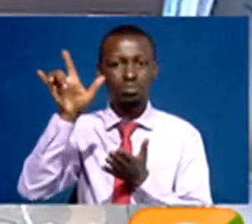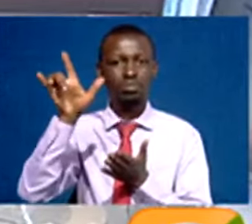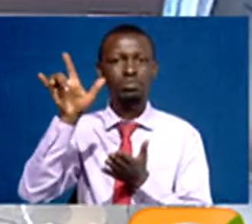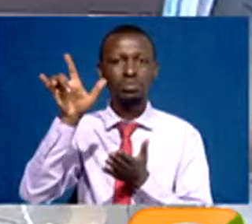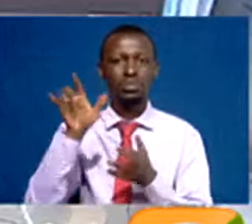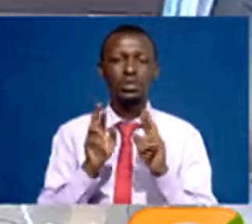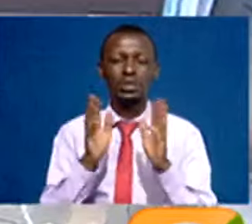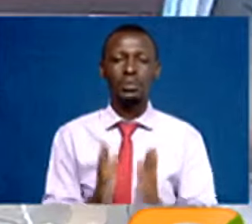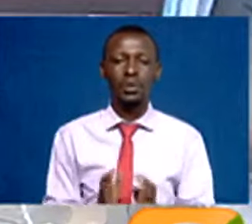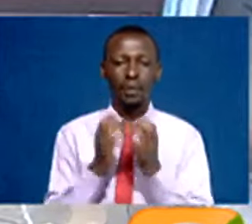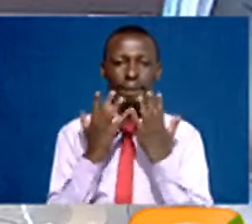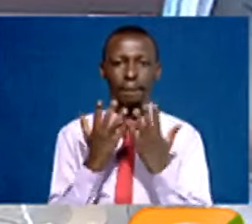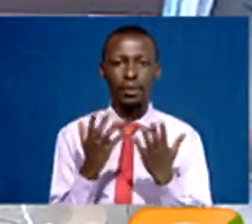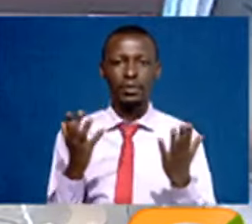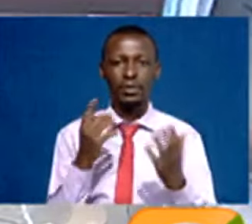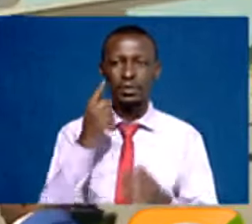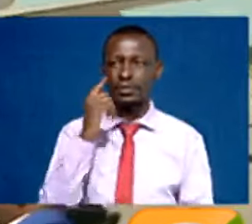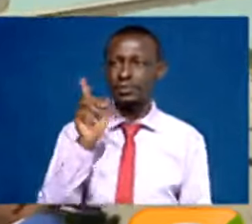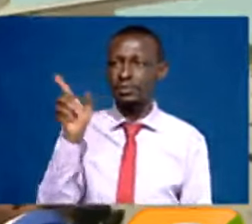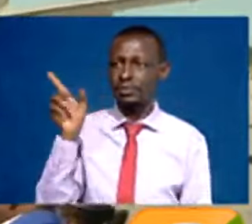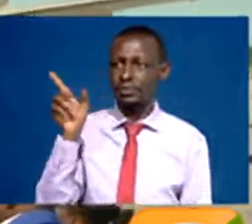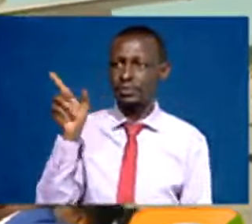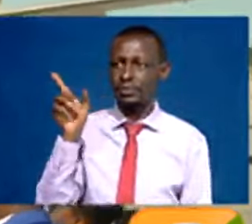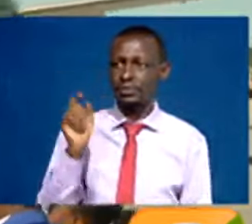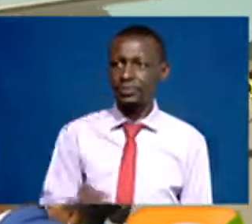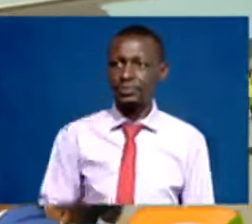anavyoripoti Brenda Wanga.